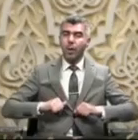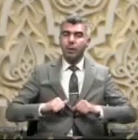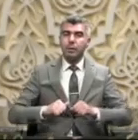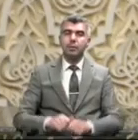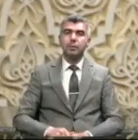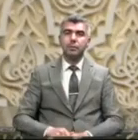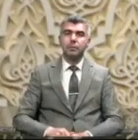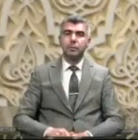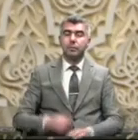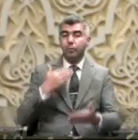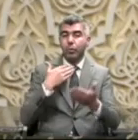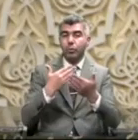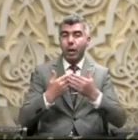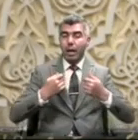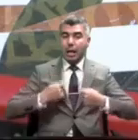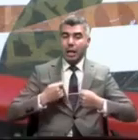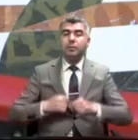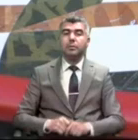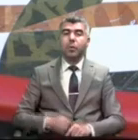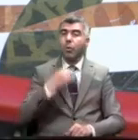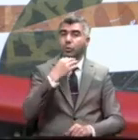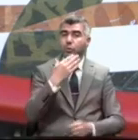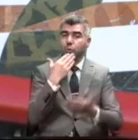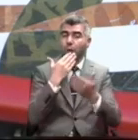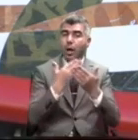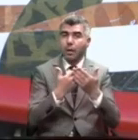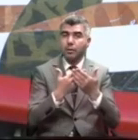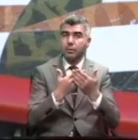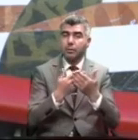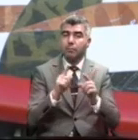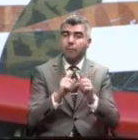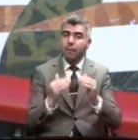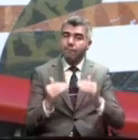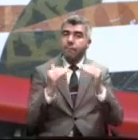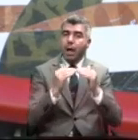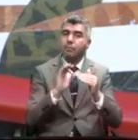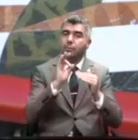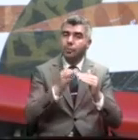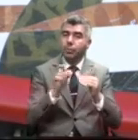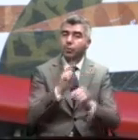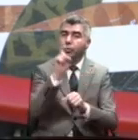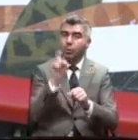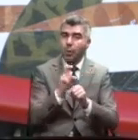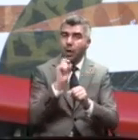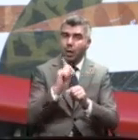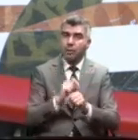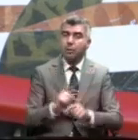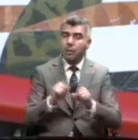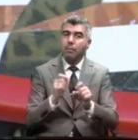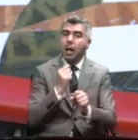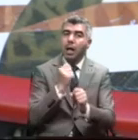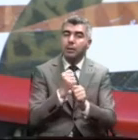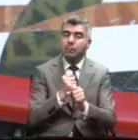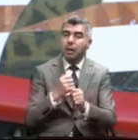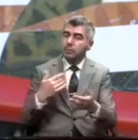شكرا سيدي الرئيس وشكرا على التعقيب انا متفق معك بان هذا السؤال هذه خدمه اللي